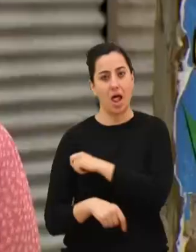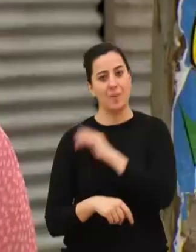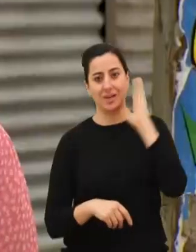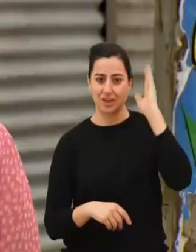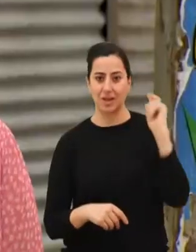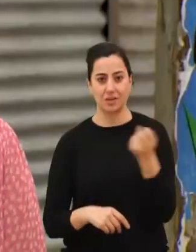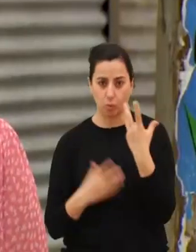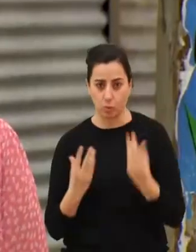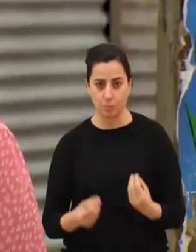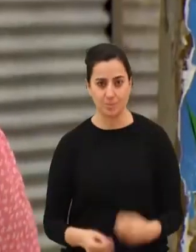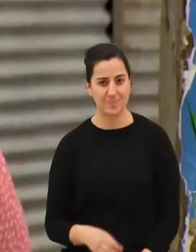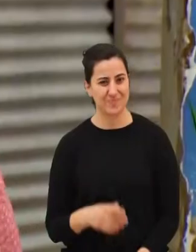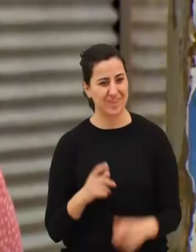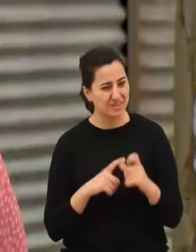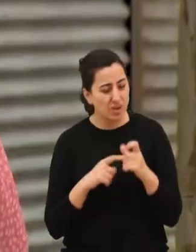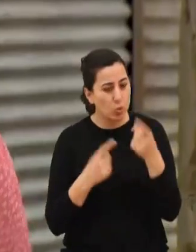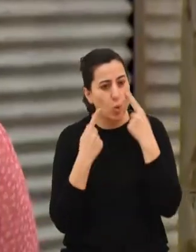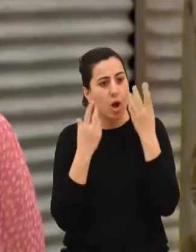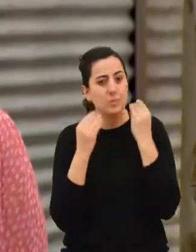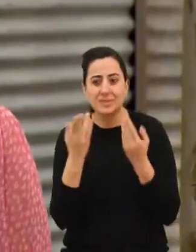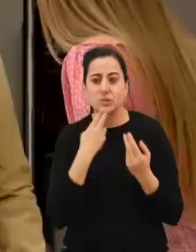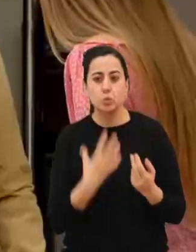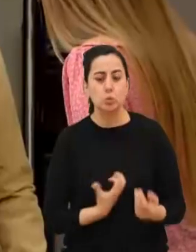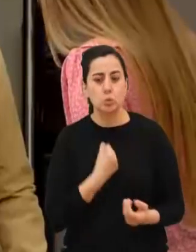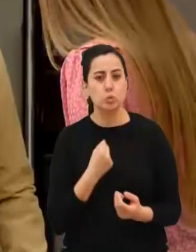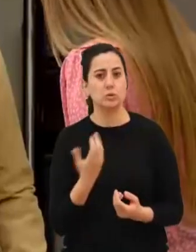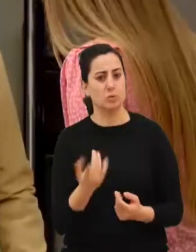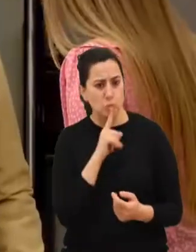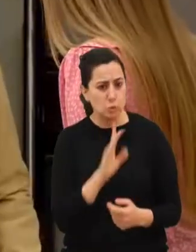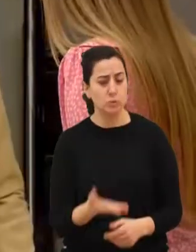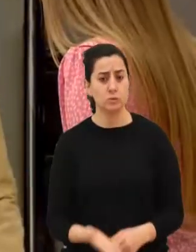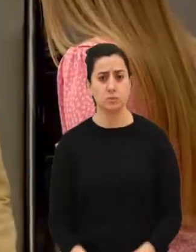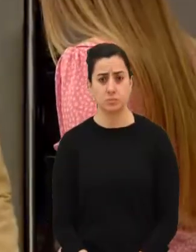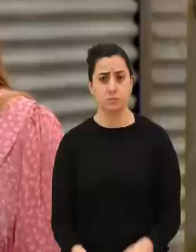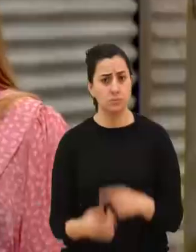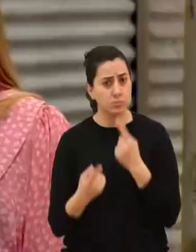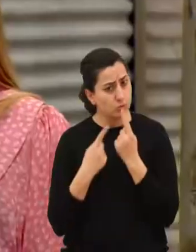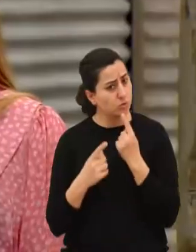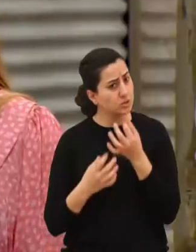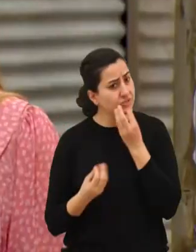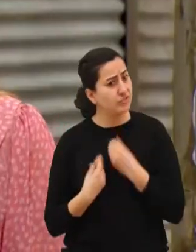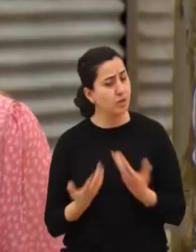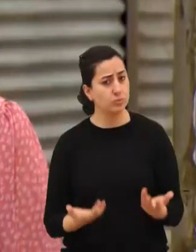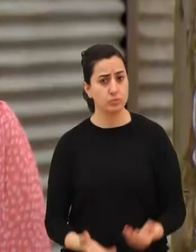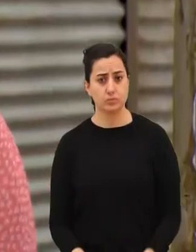kaçırayım ha. Nasıl? Ya Şahin görmüyor musun kız üzgün? İki dakika dur. Bir konuşturmadın bizi